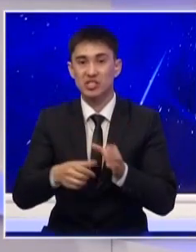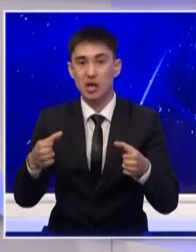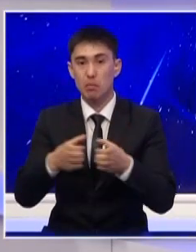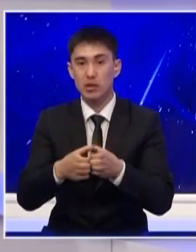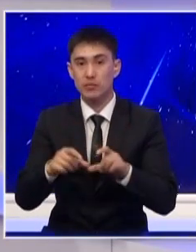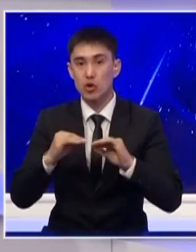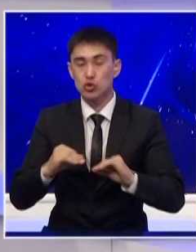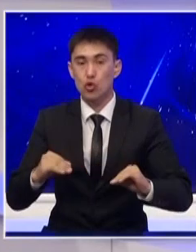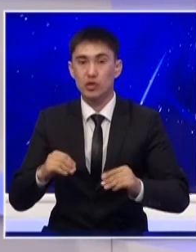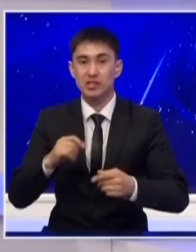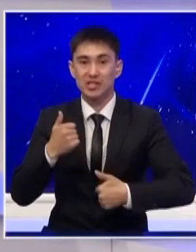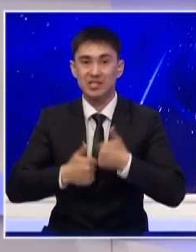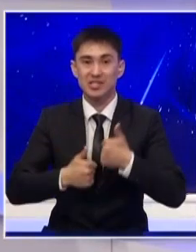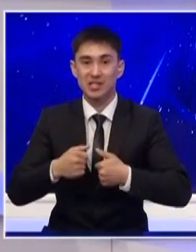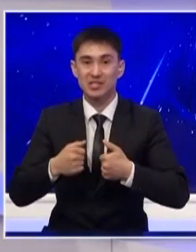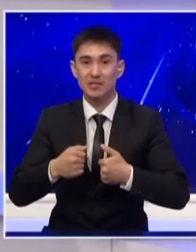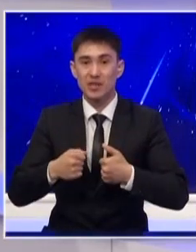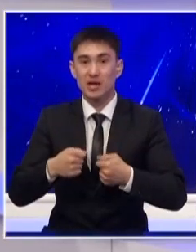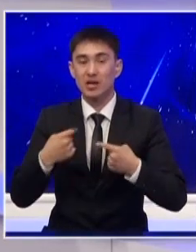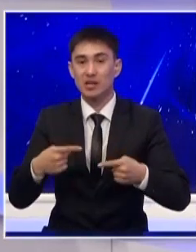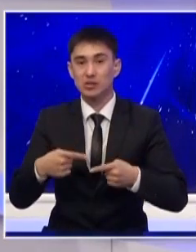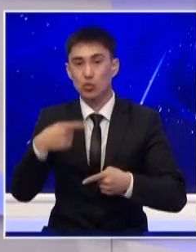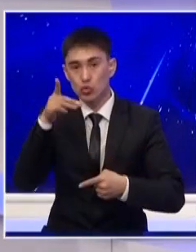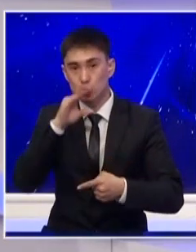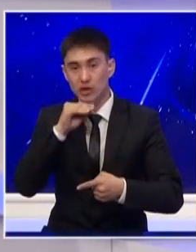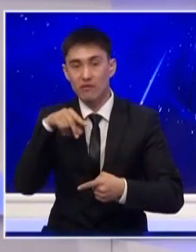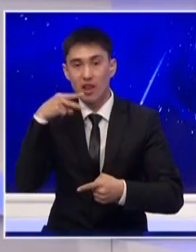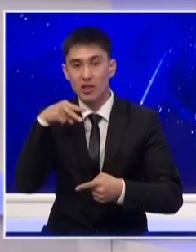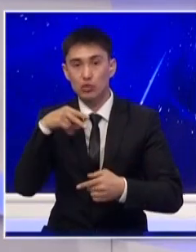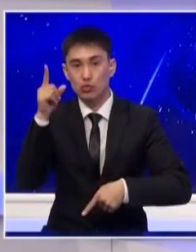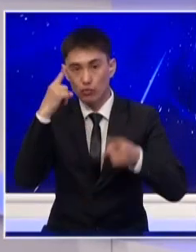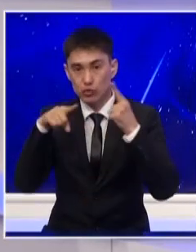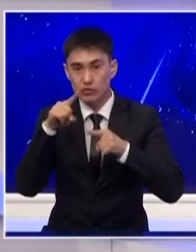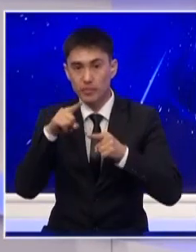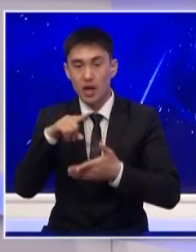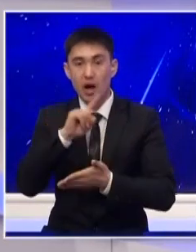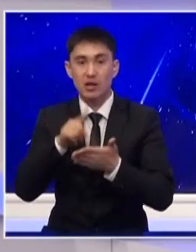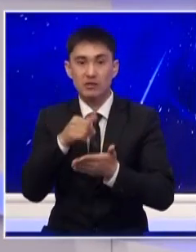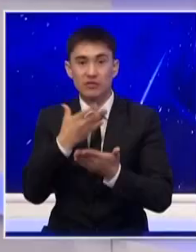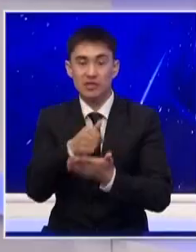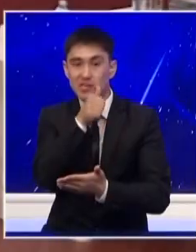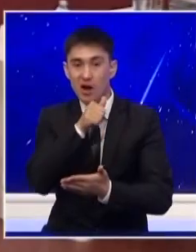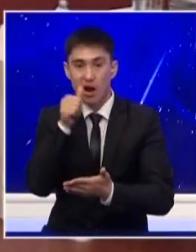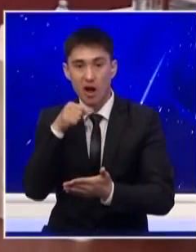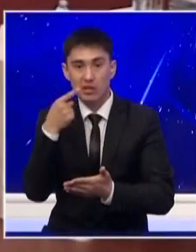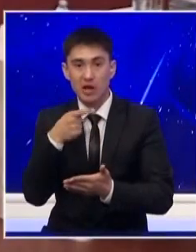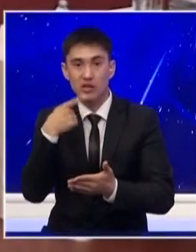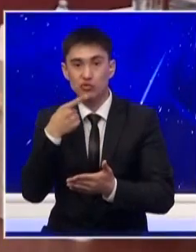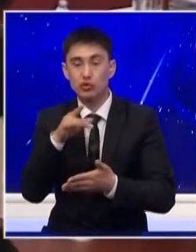6 команд. Школьники состязались в знаниях устного литературного творчества. Отгадывали загадки и